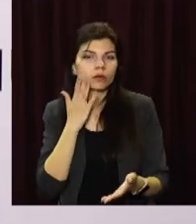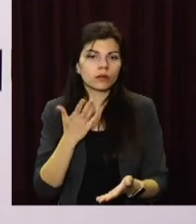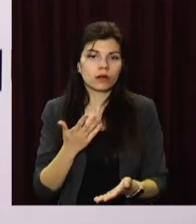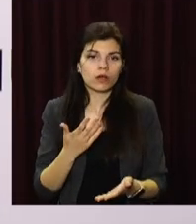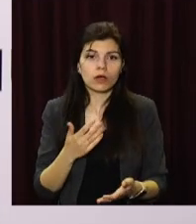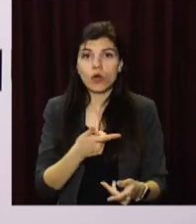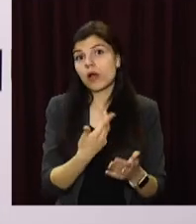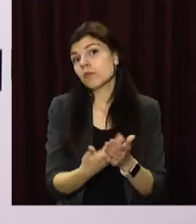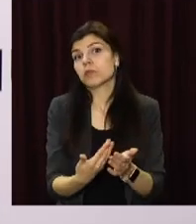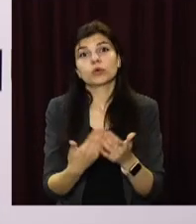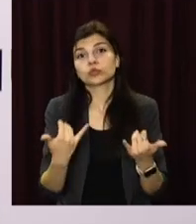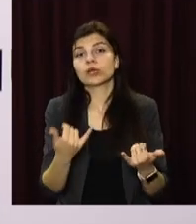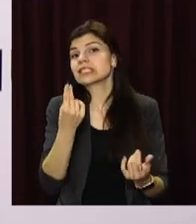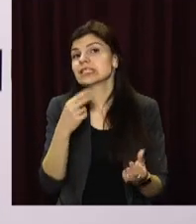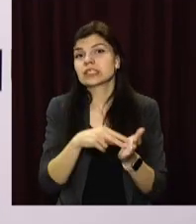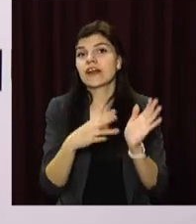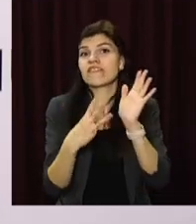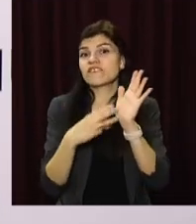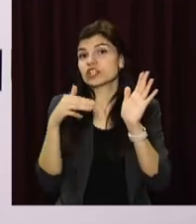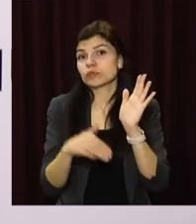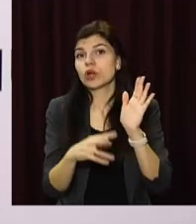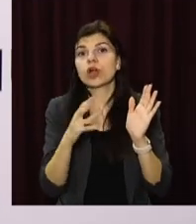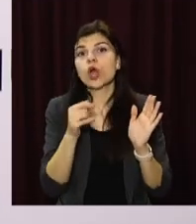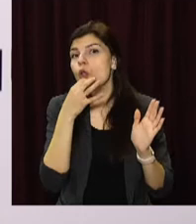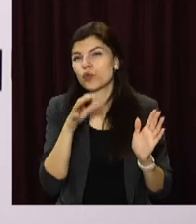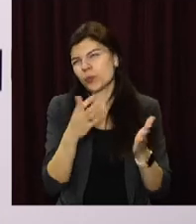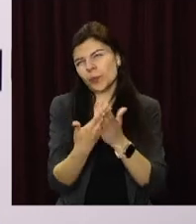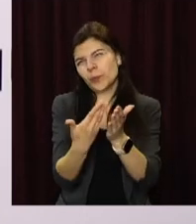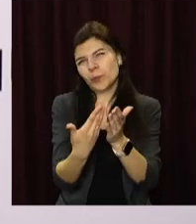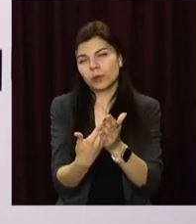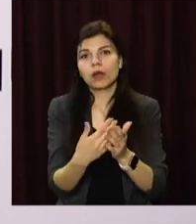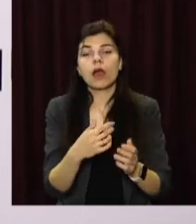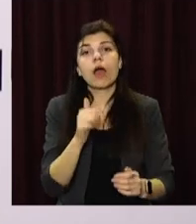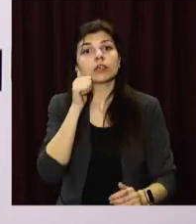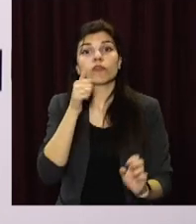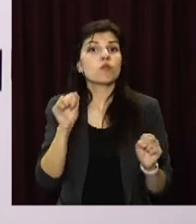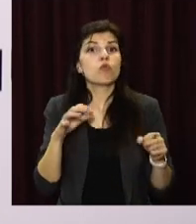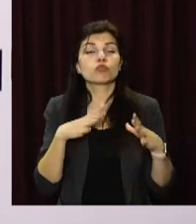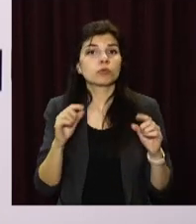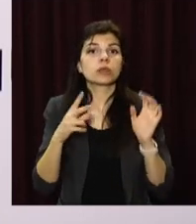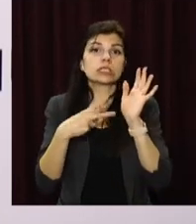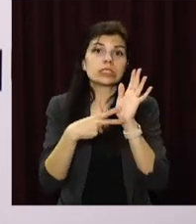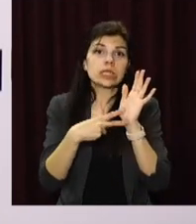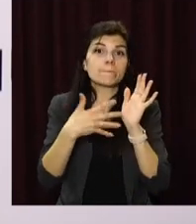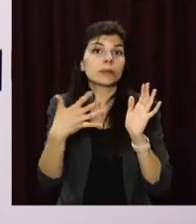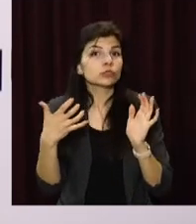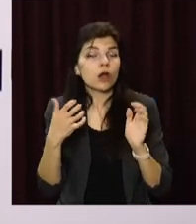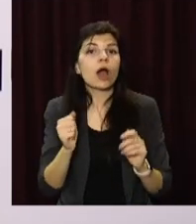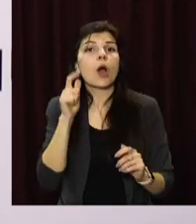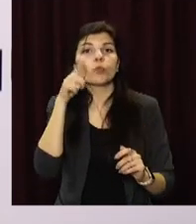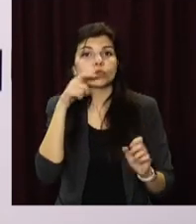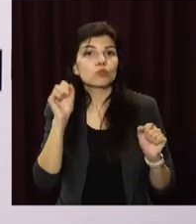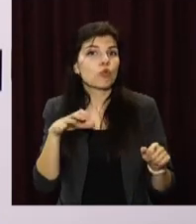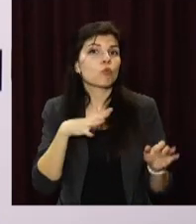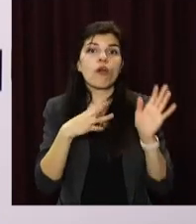от сьогодні, наприклад, ціна 8 тисяч на любу з продукції, наприклад, а завтра вона може бути 7,5, а післязавтра може